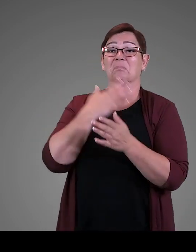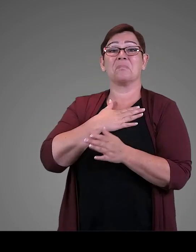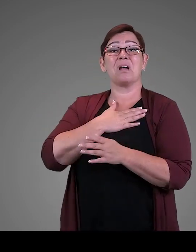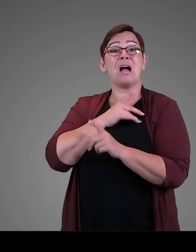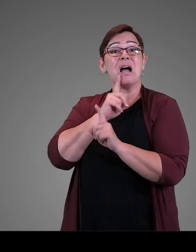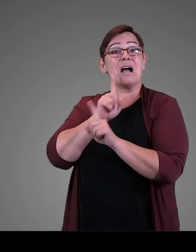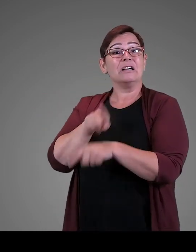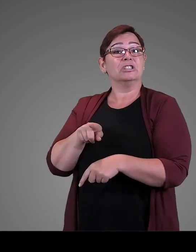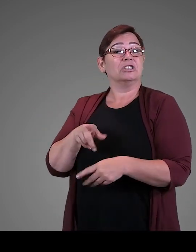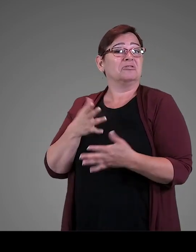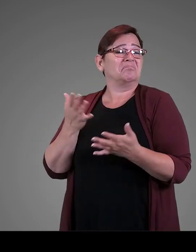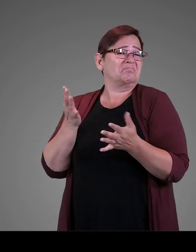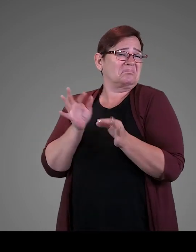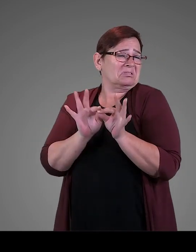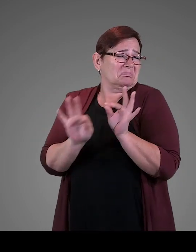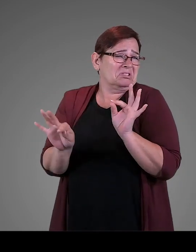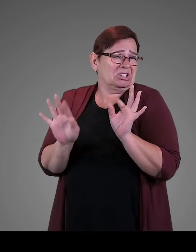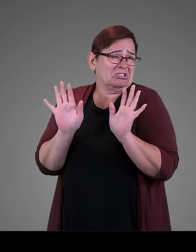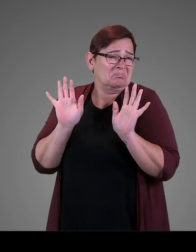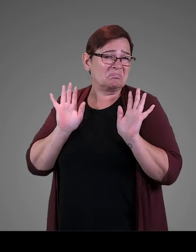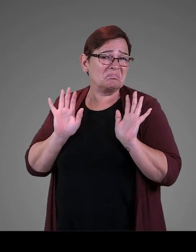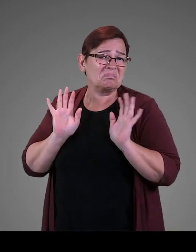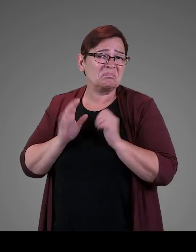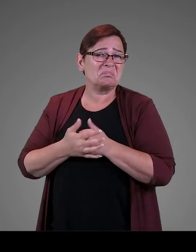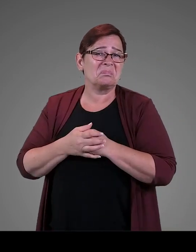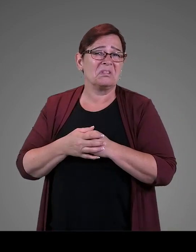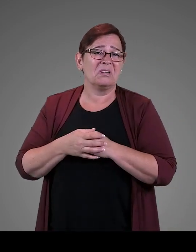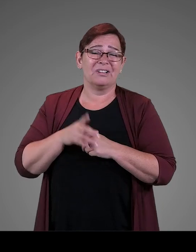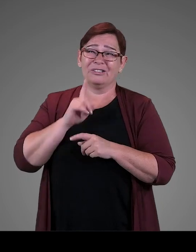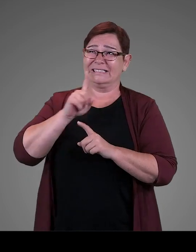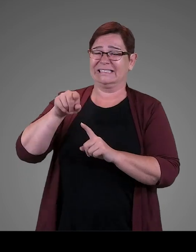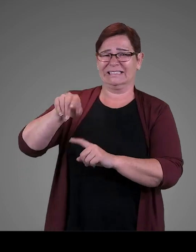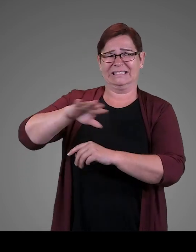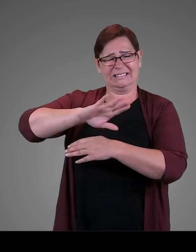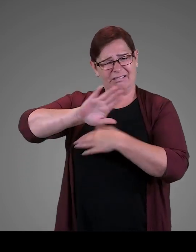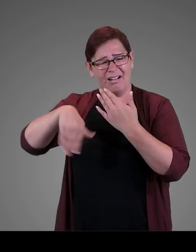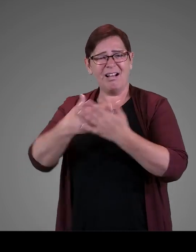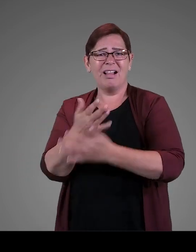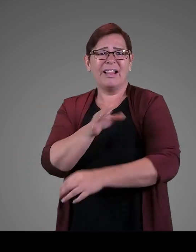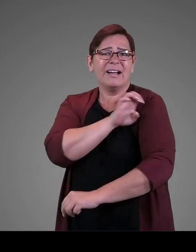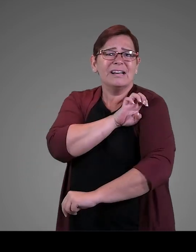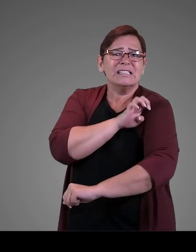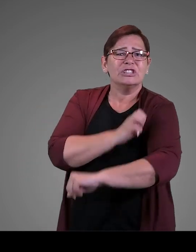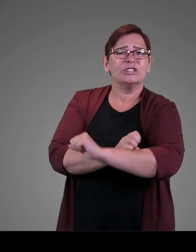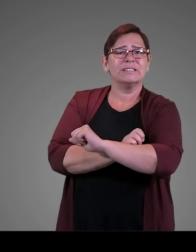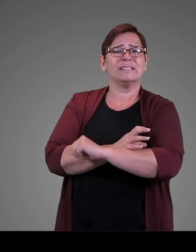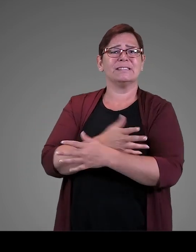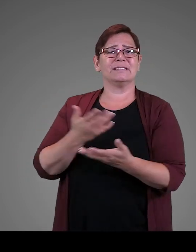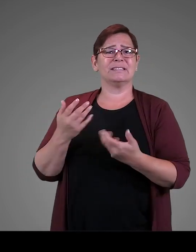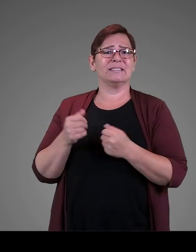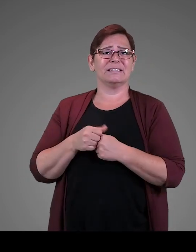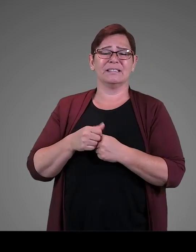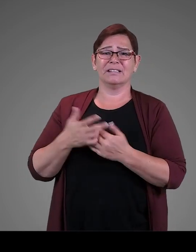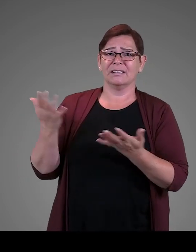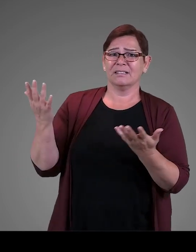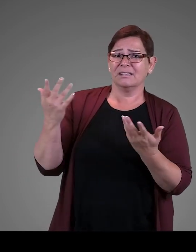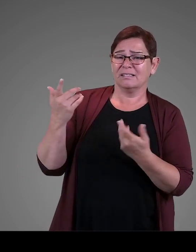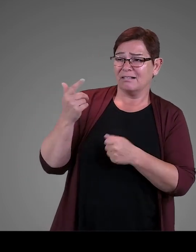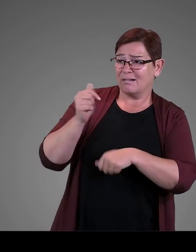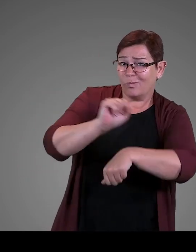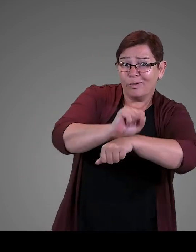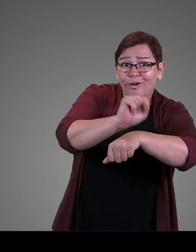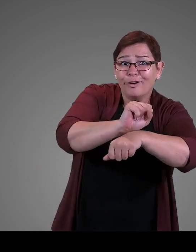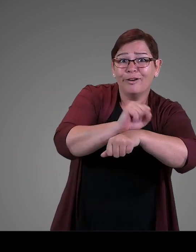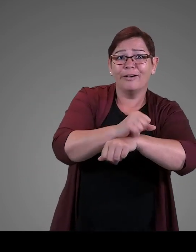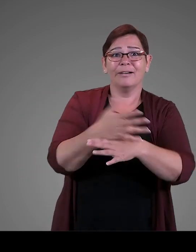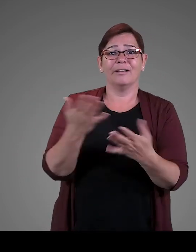Je pense que ma réponse va être assez simple, mais c'est en fait toute l'énergie qui est autour. Que ce soit au travail, du contact direct